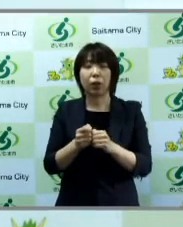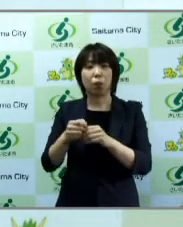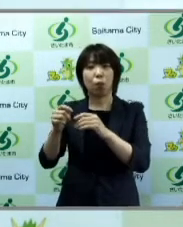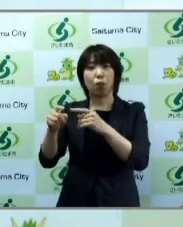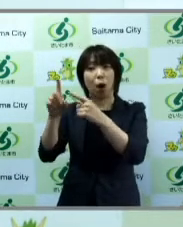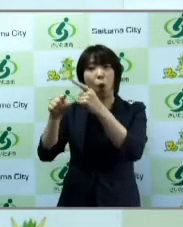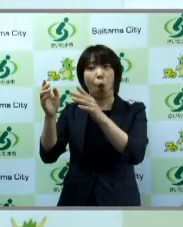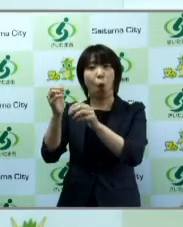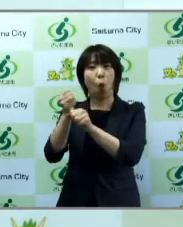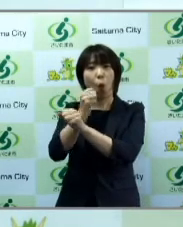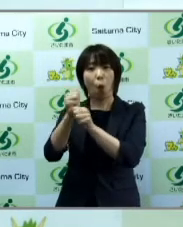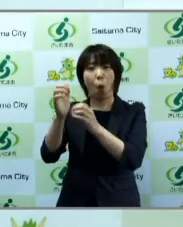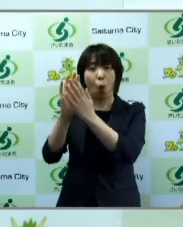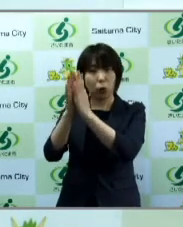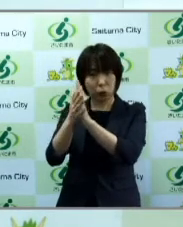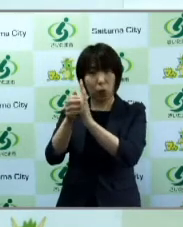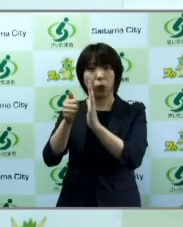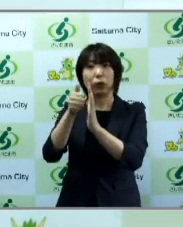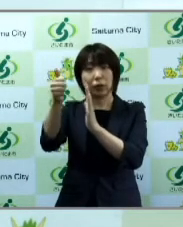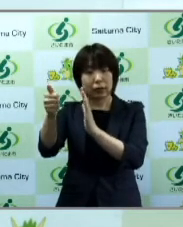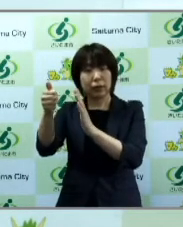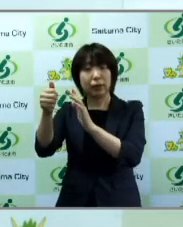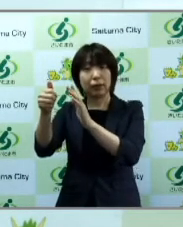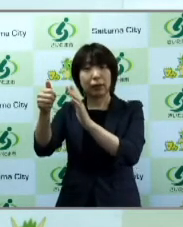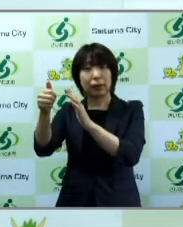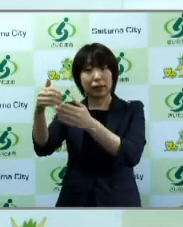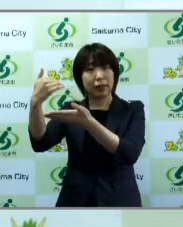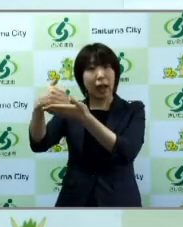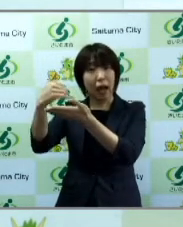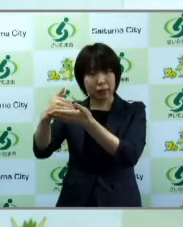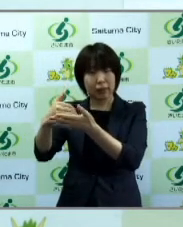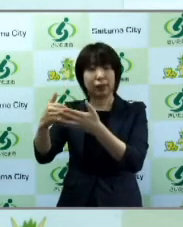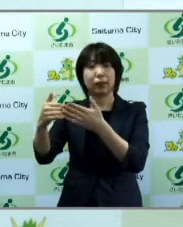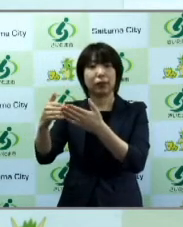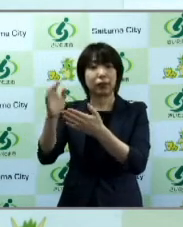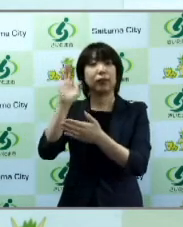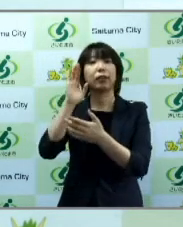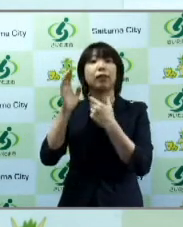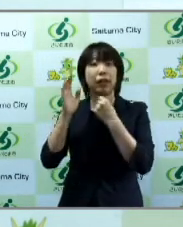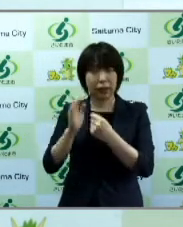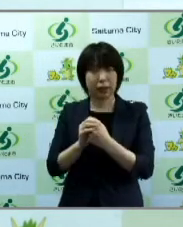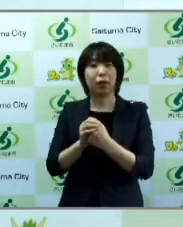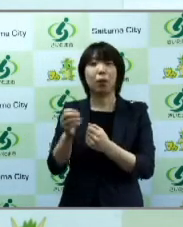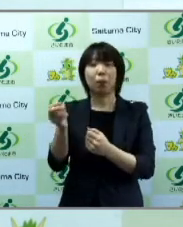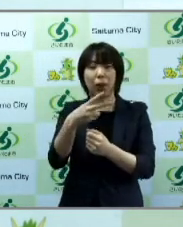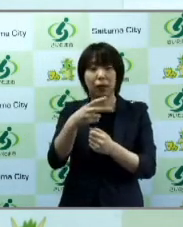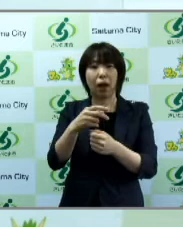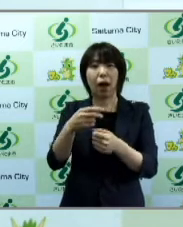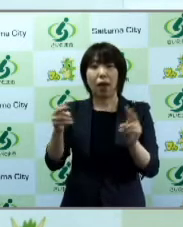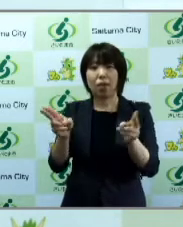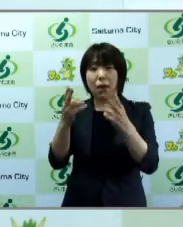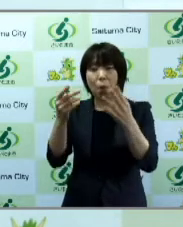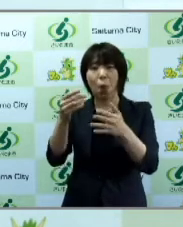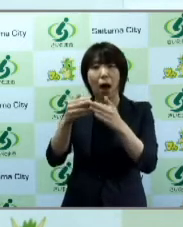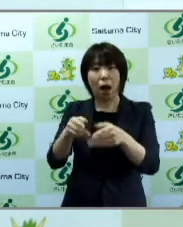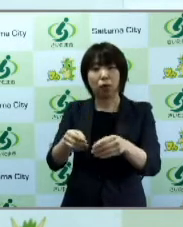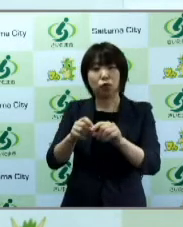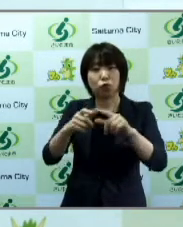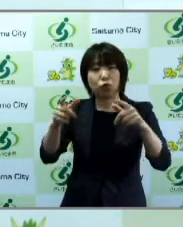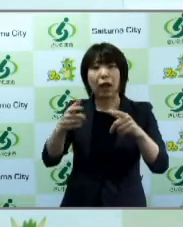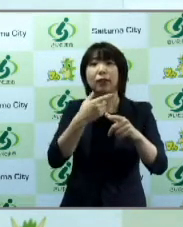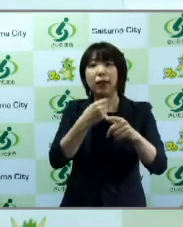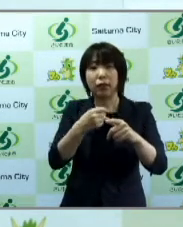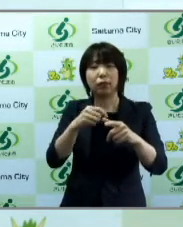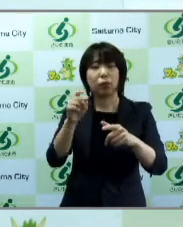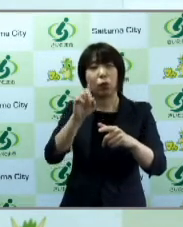はい、長期的なものも含めて見通しというか、はい、どれぐらい増やしたいとかもしあれば教えてください。